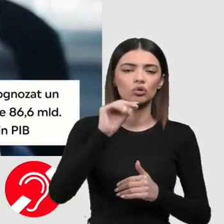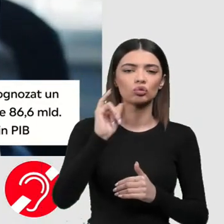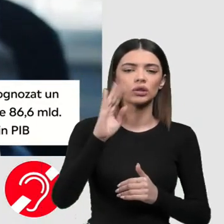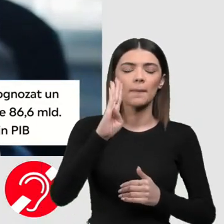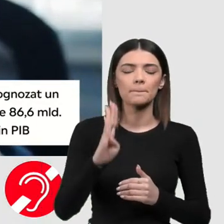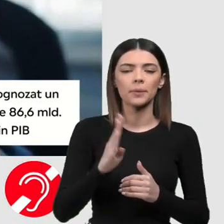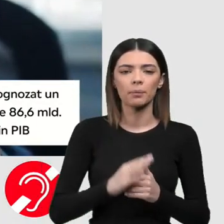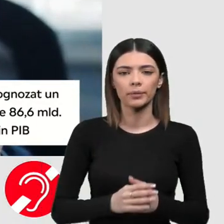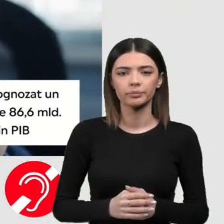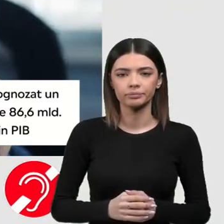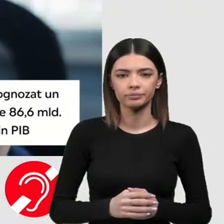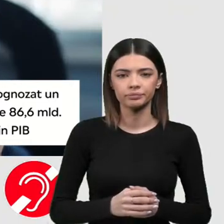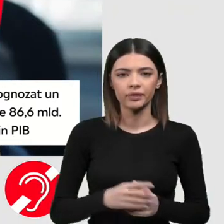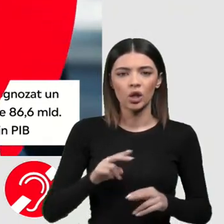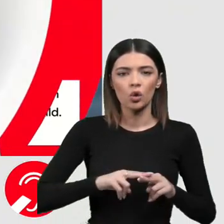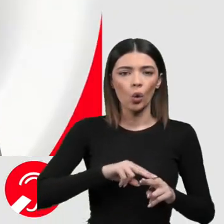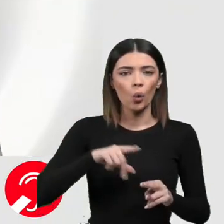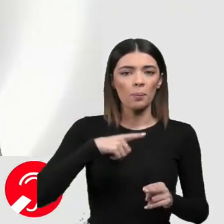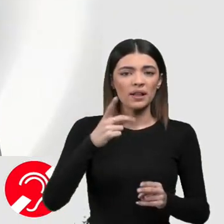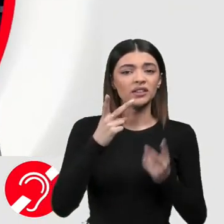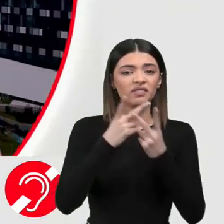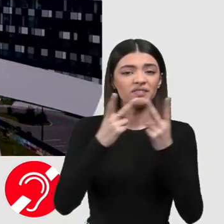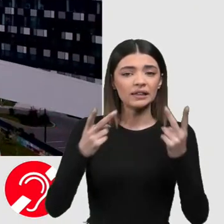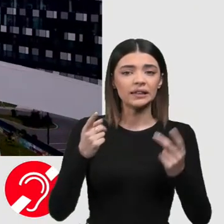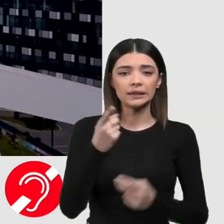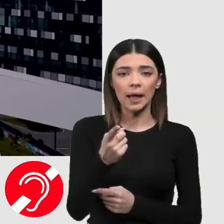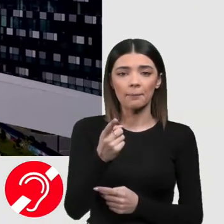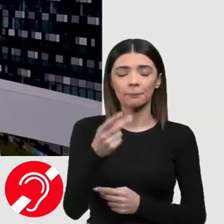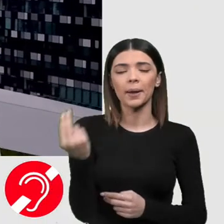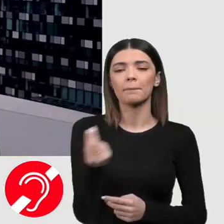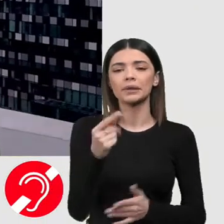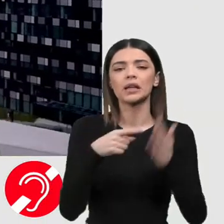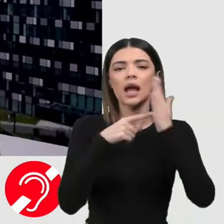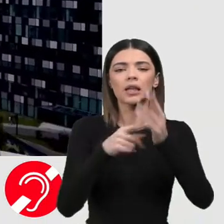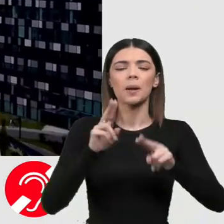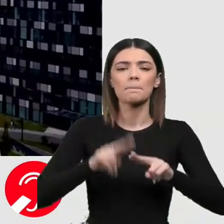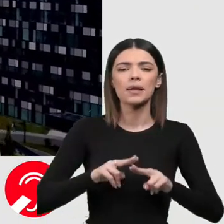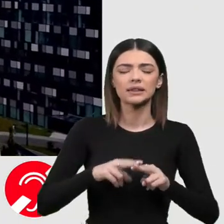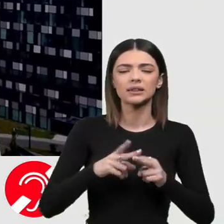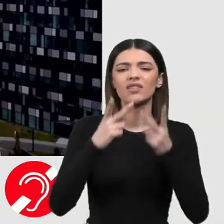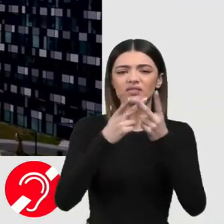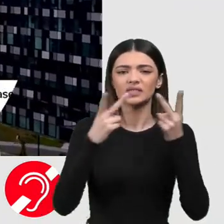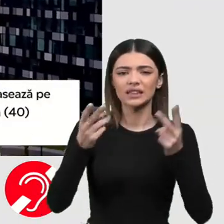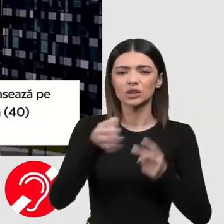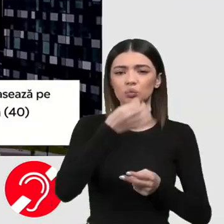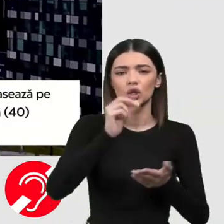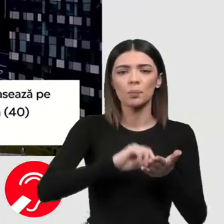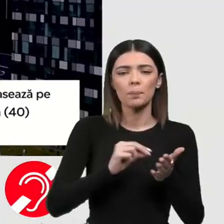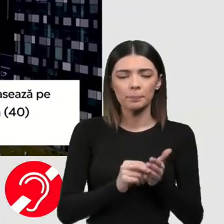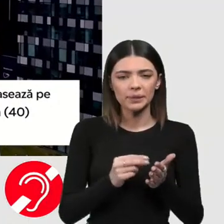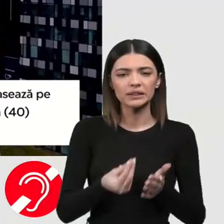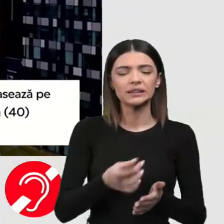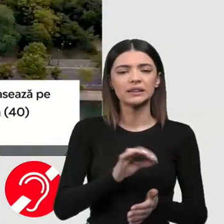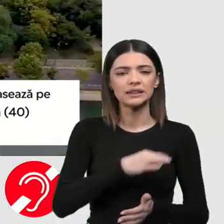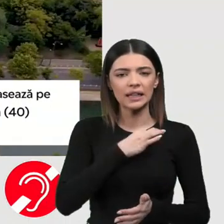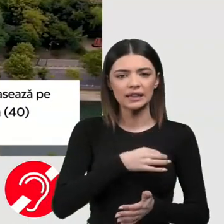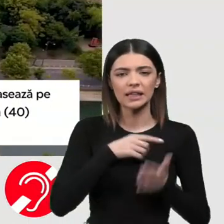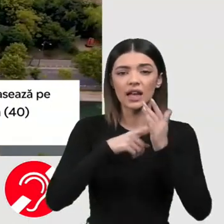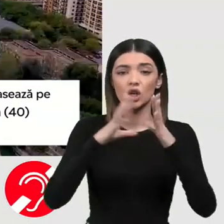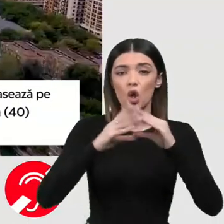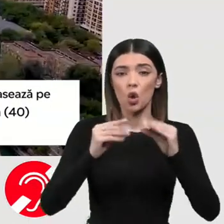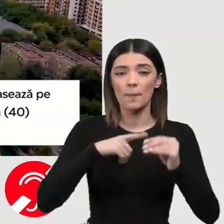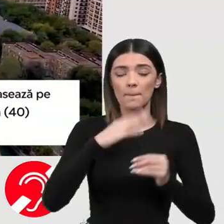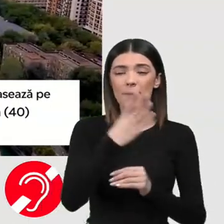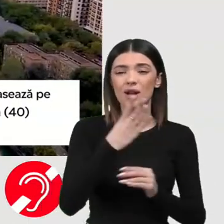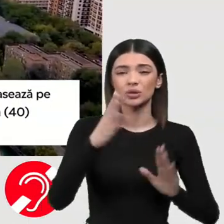respectiv 5% din PIB. Și cât de calitativă este viața ta? Ei bine, un studiu privind calitatea vieții și bunăstarea socială arată că